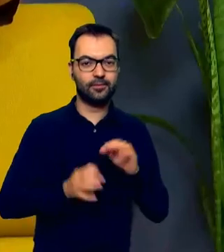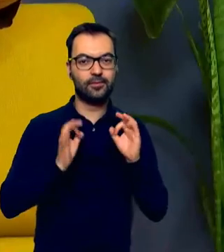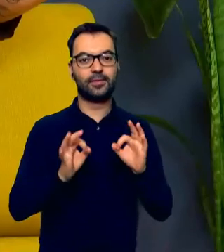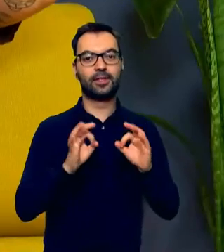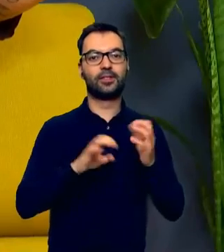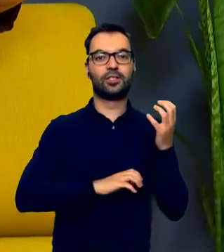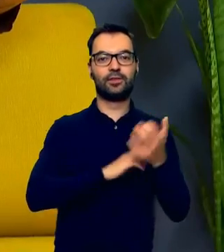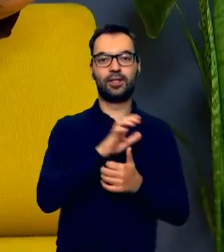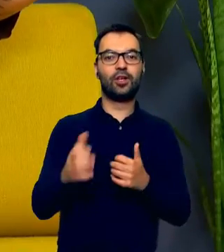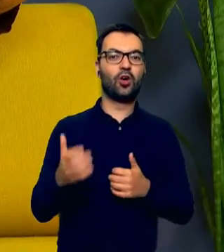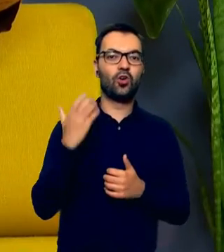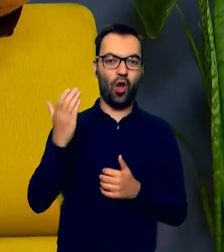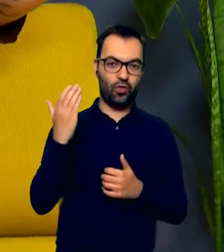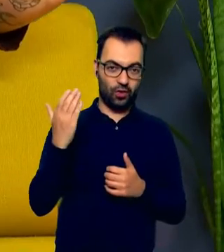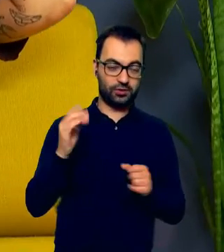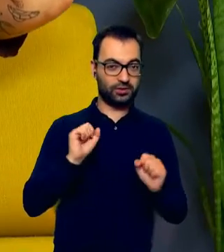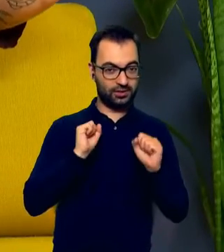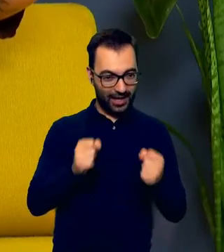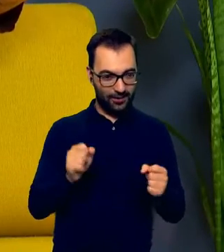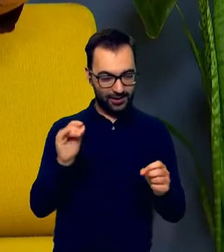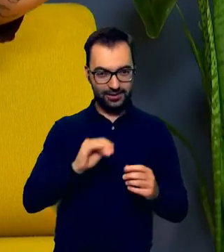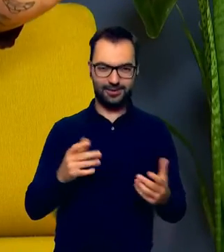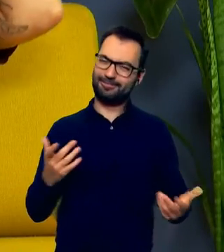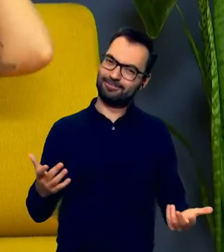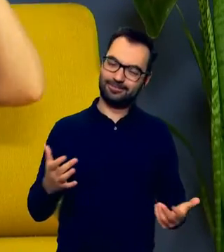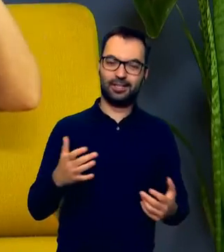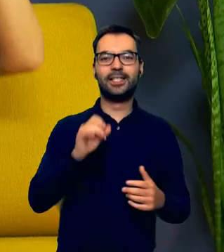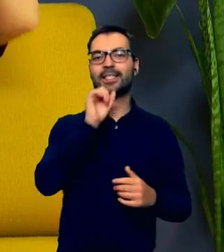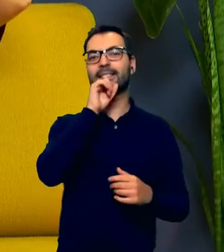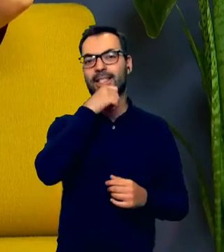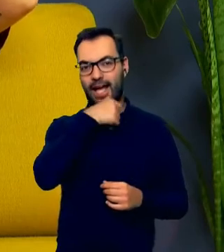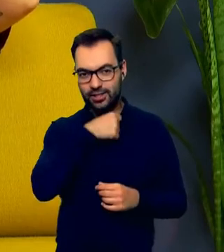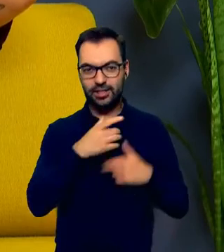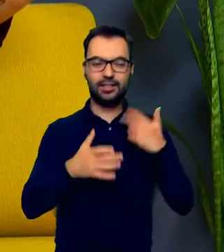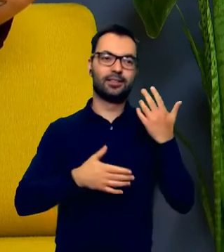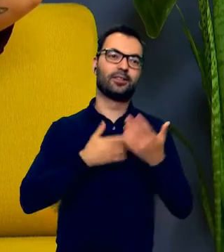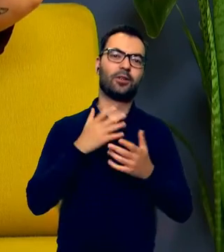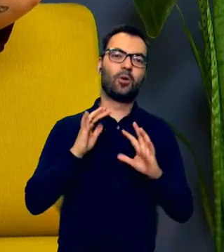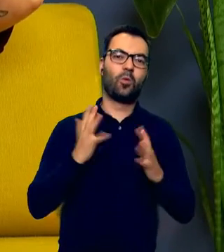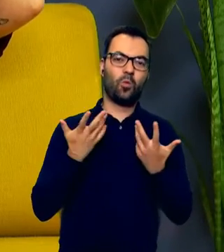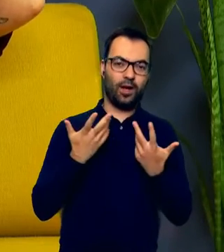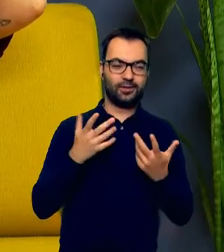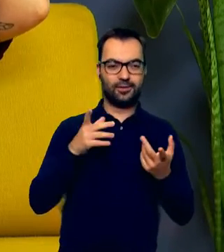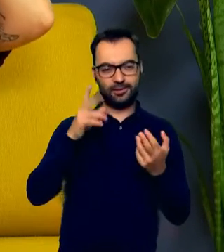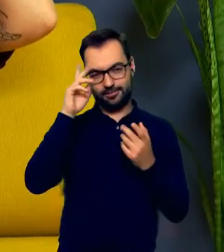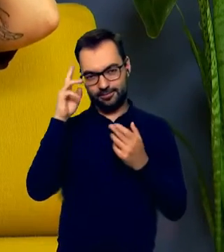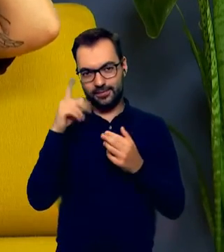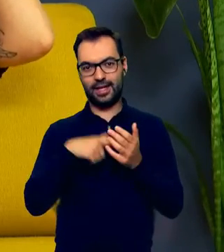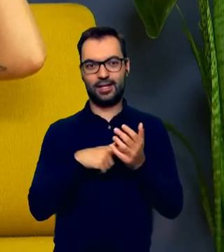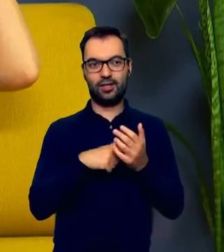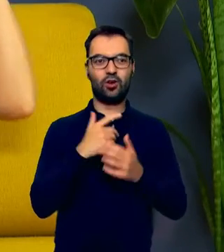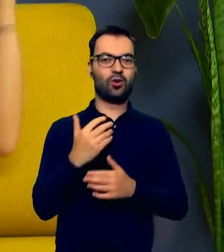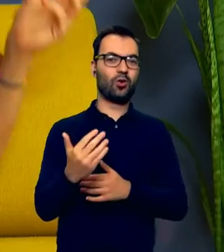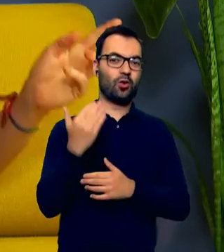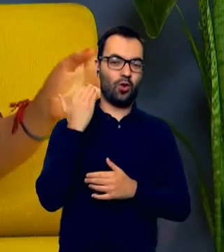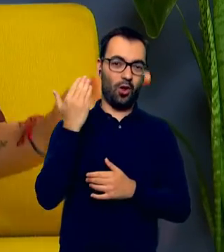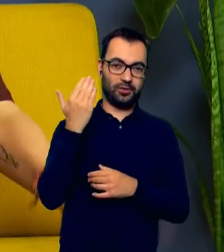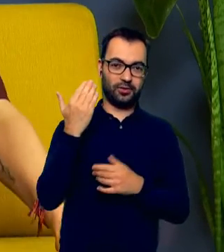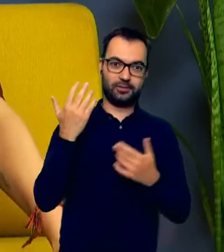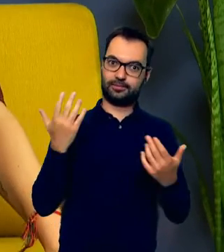dzisiejszym świecie godność to pojęcie jeszcze funkcjonuje, bo to mi się wydaje, że o ile starzenie i starość łatwiej złapać, to coś takiego jak